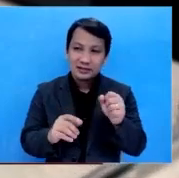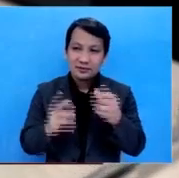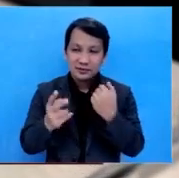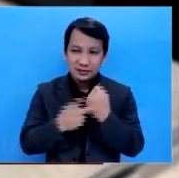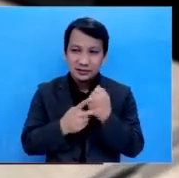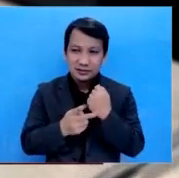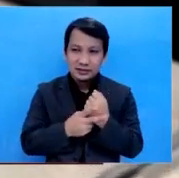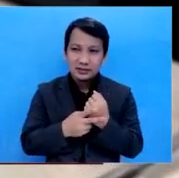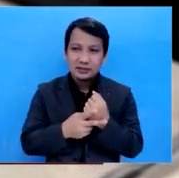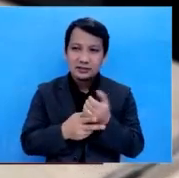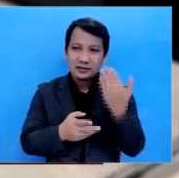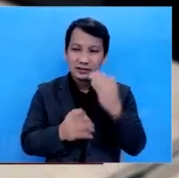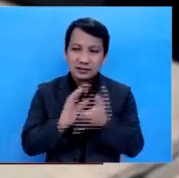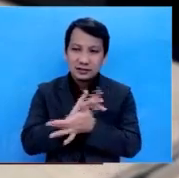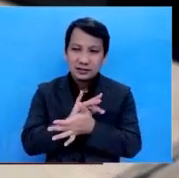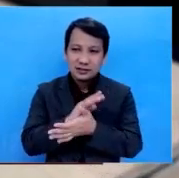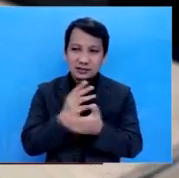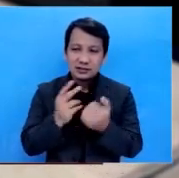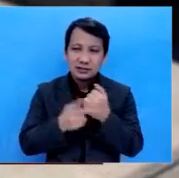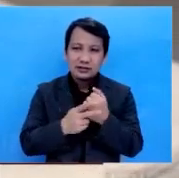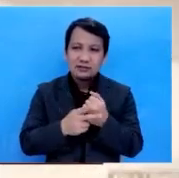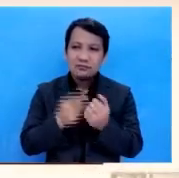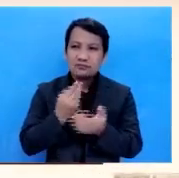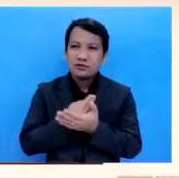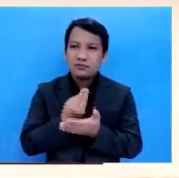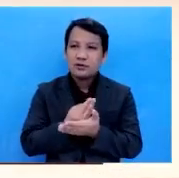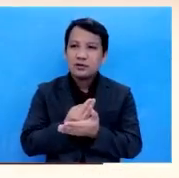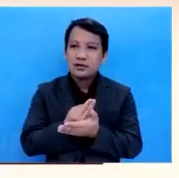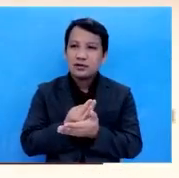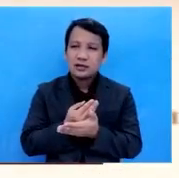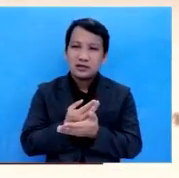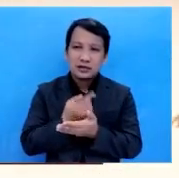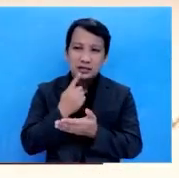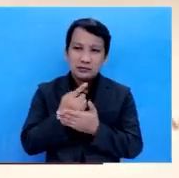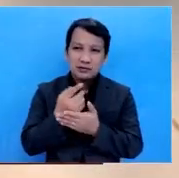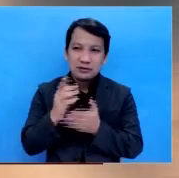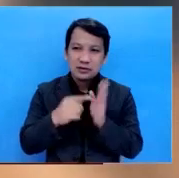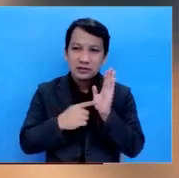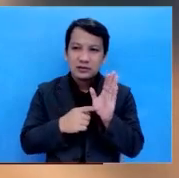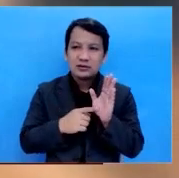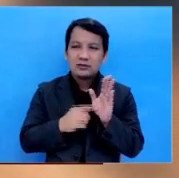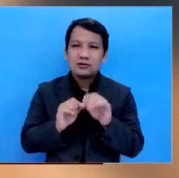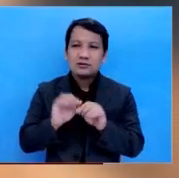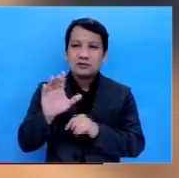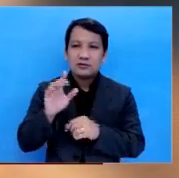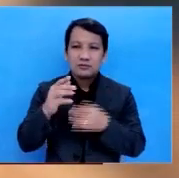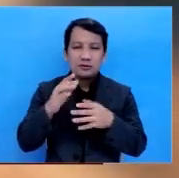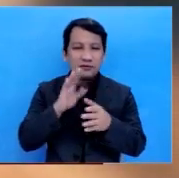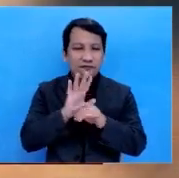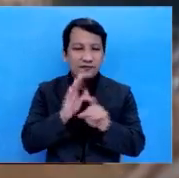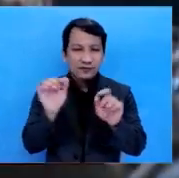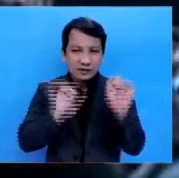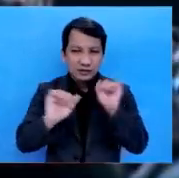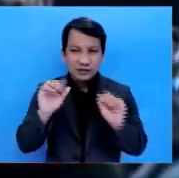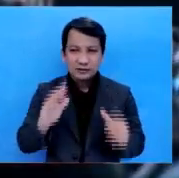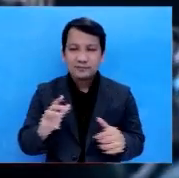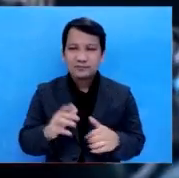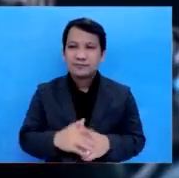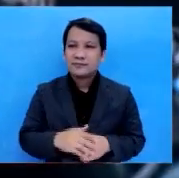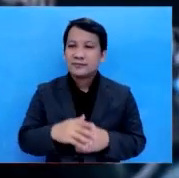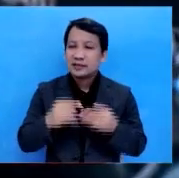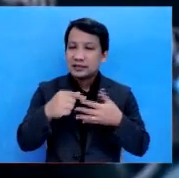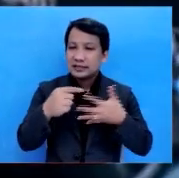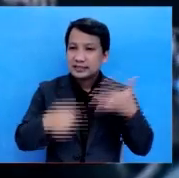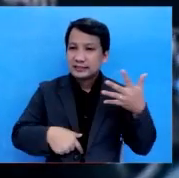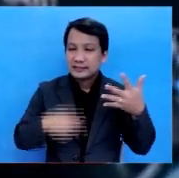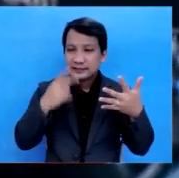nung magka-pandemya, meron siyang perang pambili ng mga concert. Excited na siyang mapanood live ang mga paborito niyang artist. Kabilang sa mga papanood